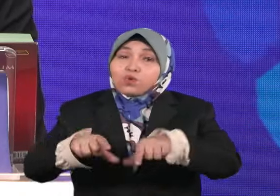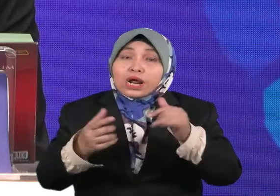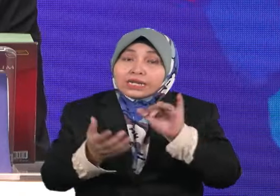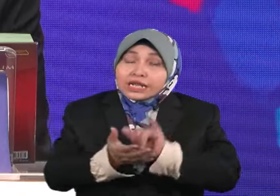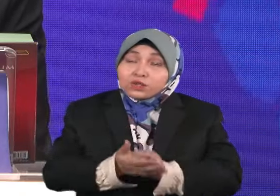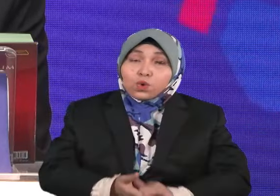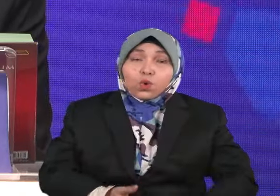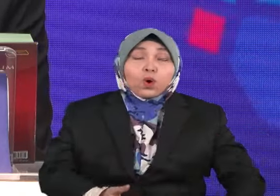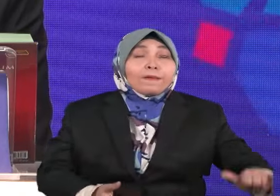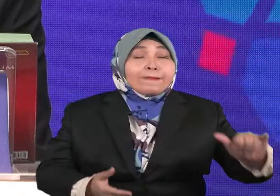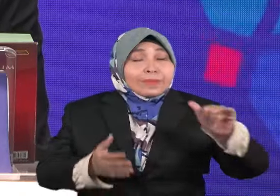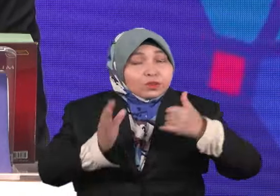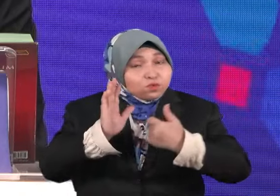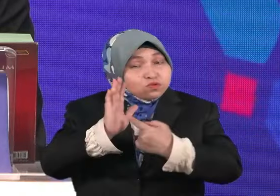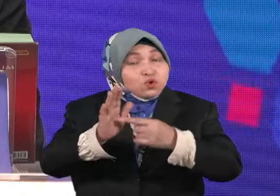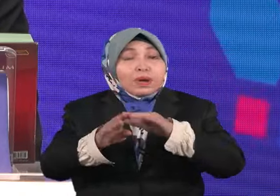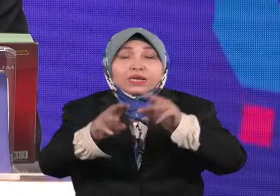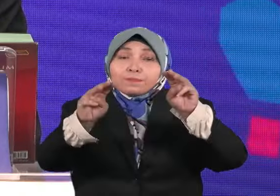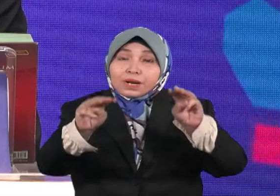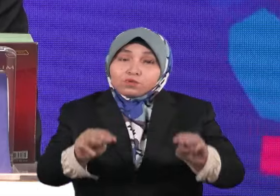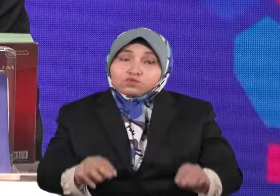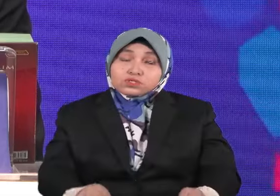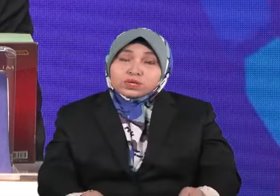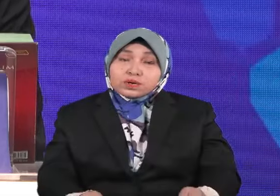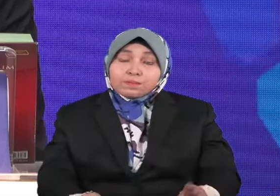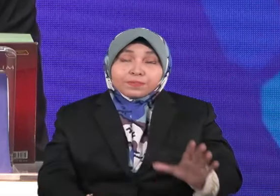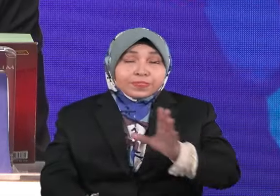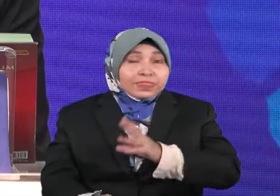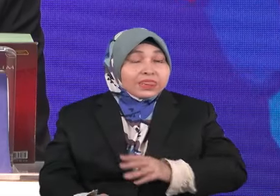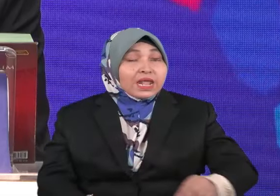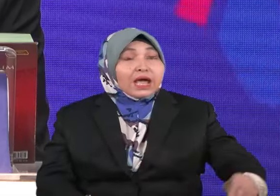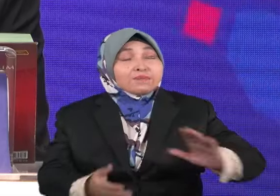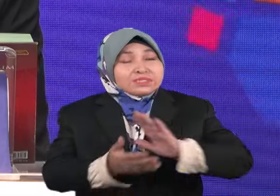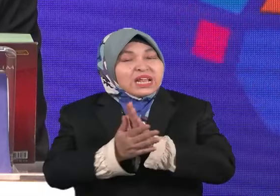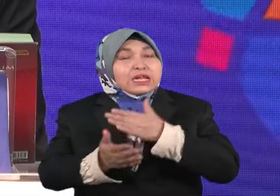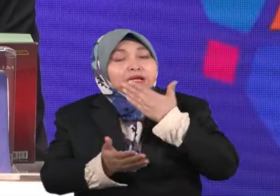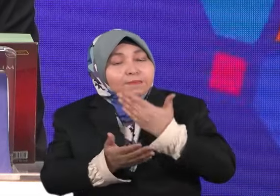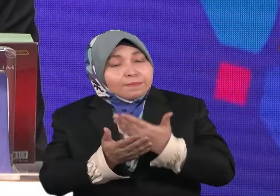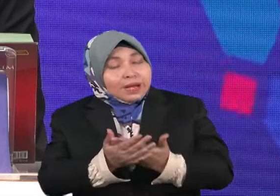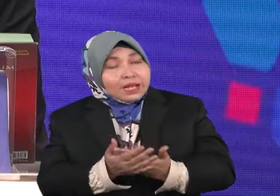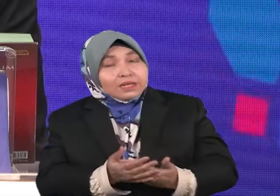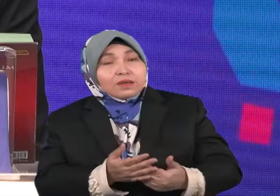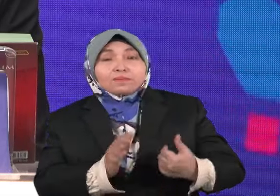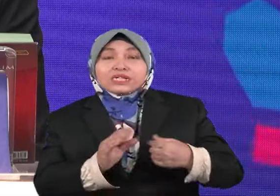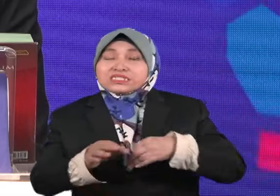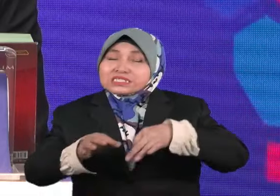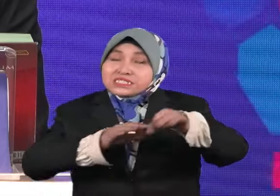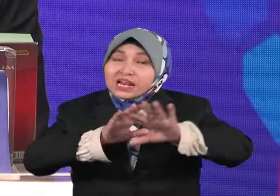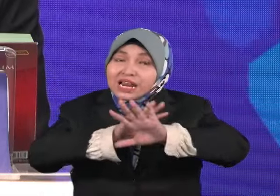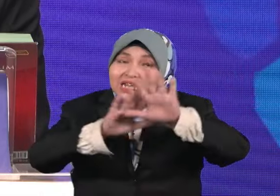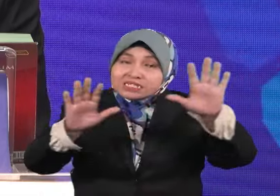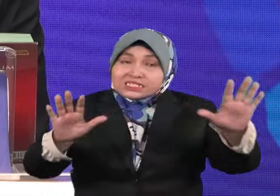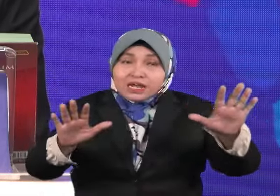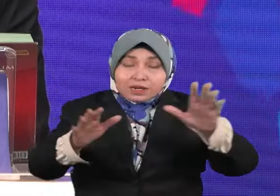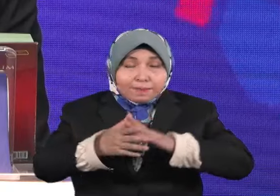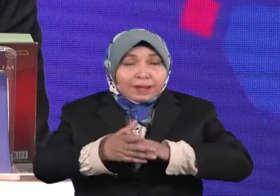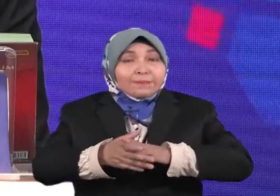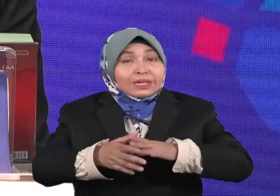hudal linnas, petunjuk pada manusia, wa bayyinatin minal huda, dan penjelasan, bayyinat,